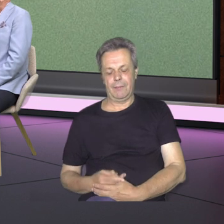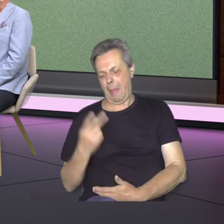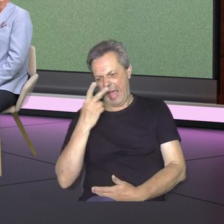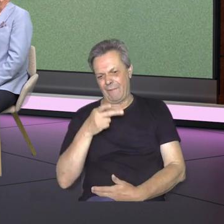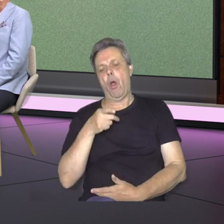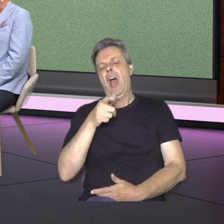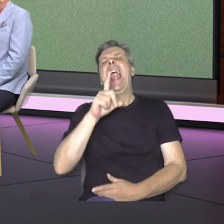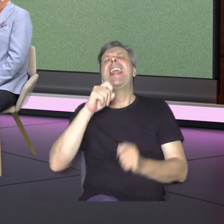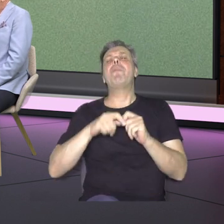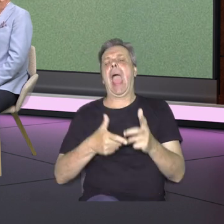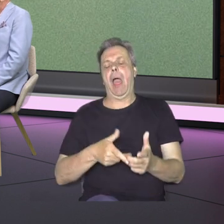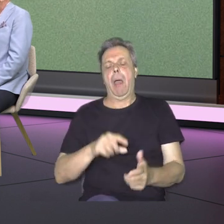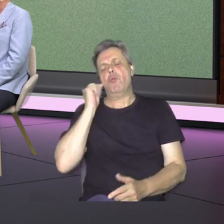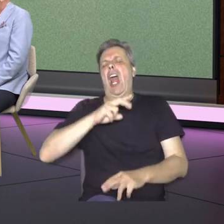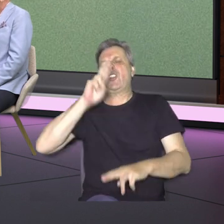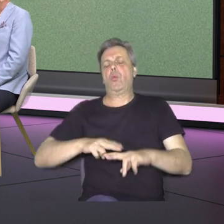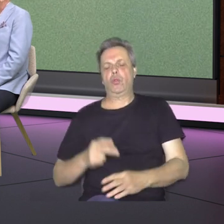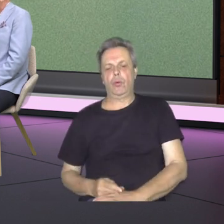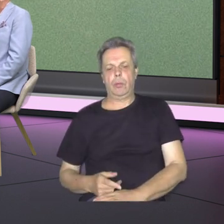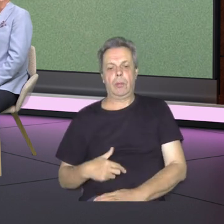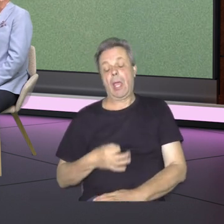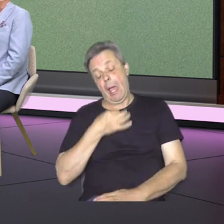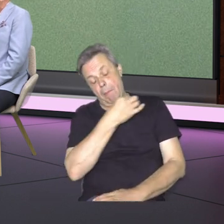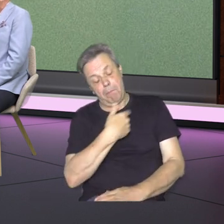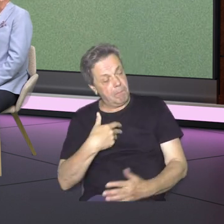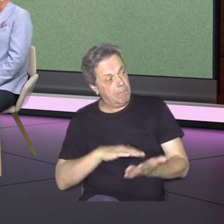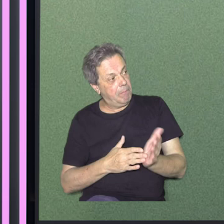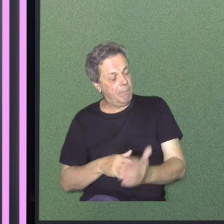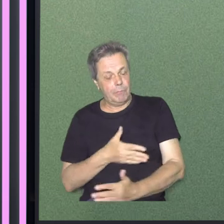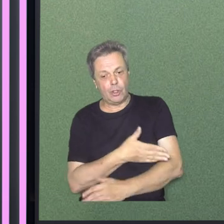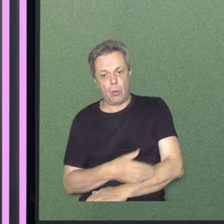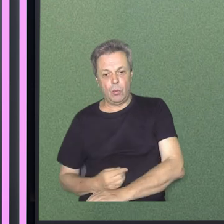Tamo muškarci odlučuju, je li tako? I ja njoj kažem, slušaj,